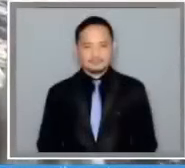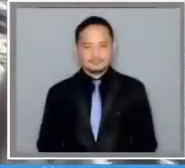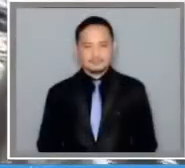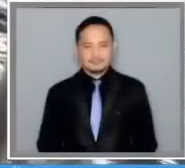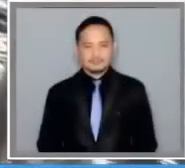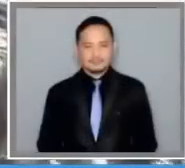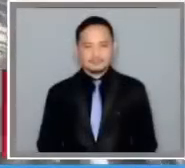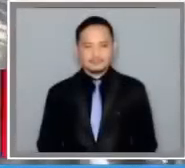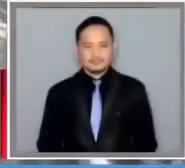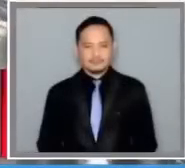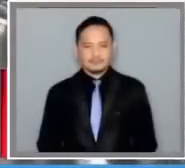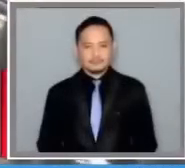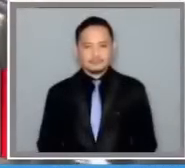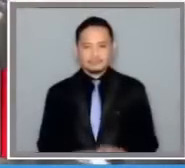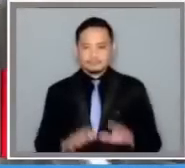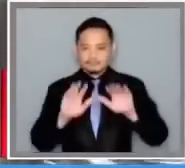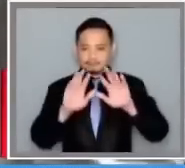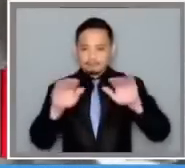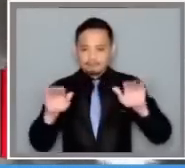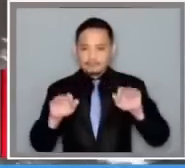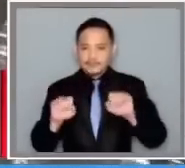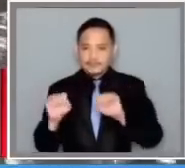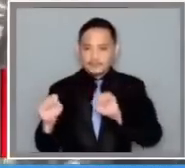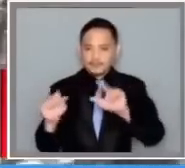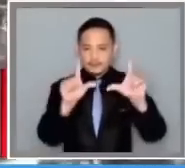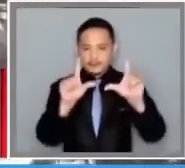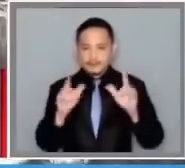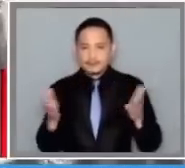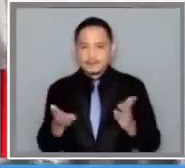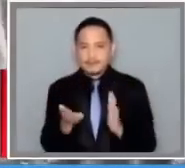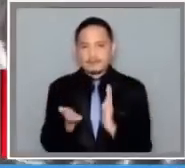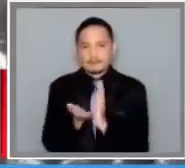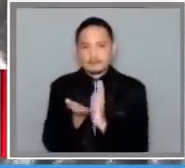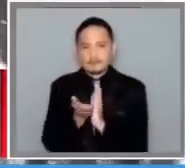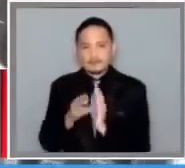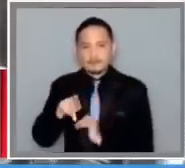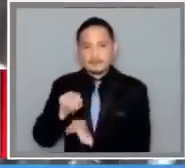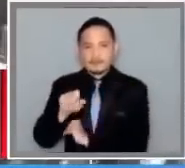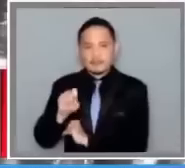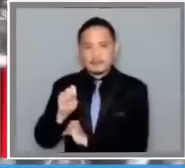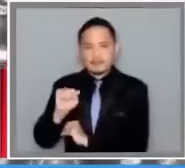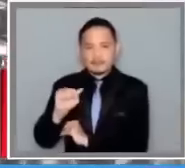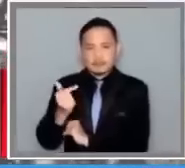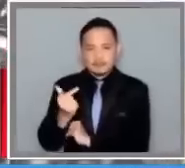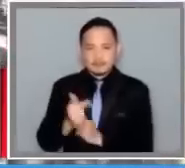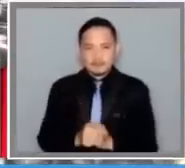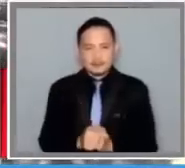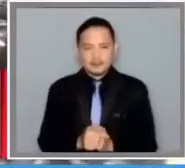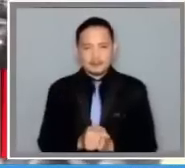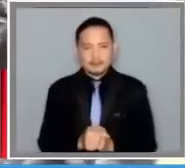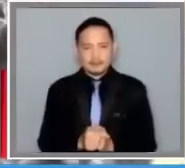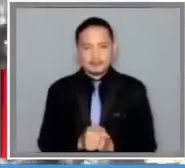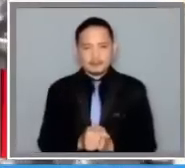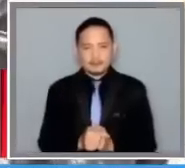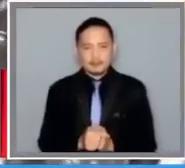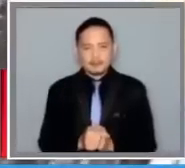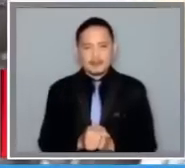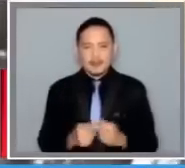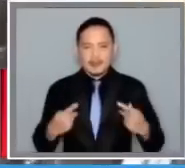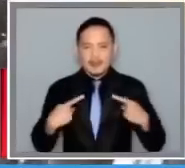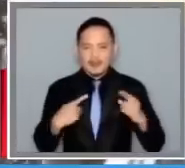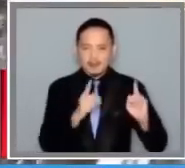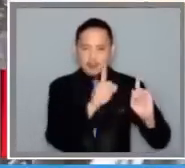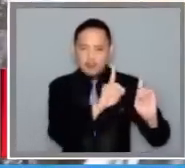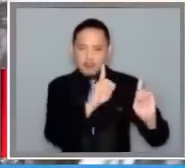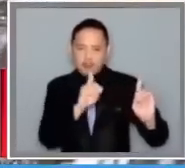Mga kabalita live, nakuha po yan sa Pasig kung saan isinasagawa ang pagtatanggal na mga salasalabat na wiring. No? Ay